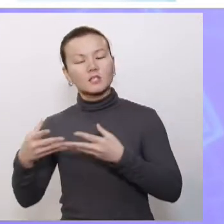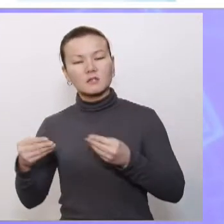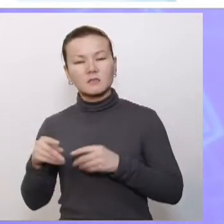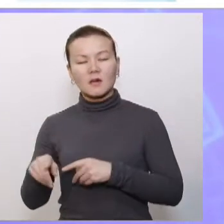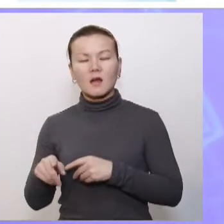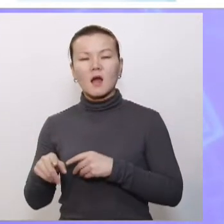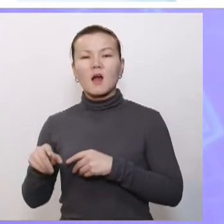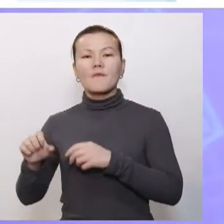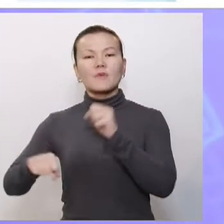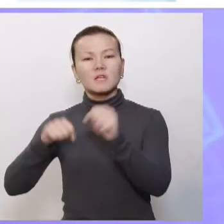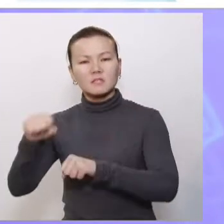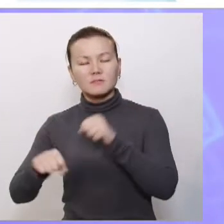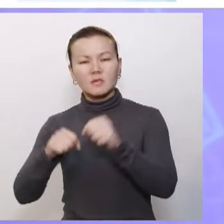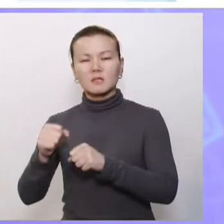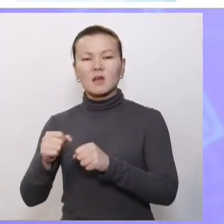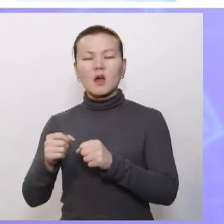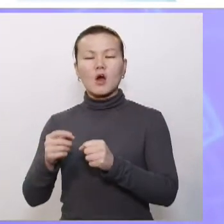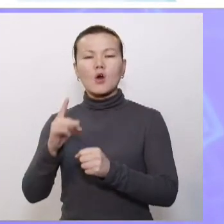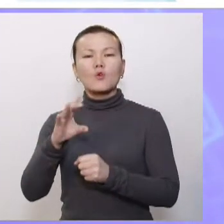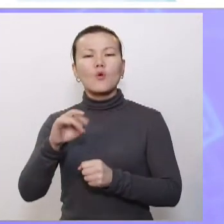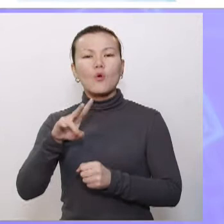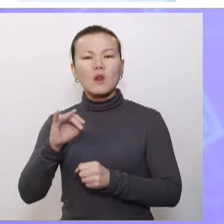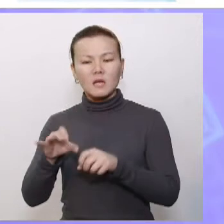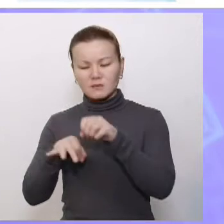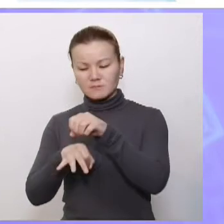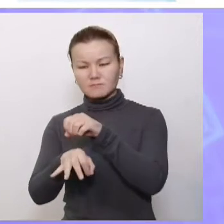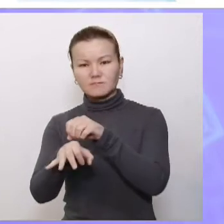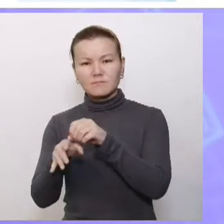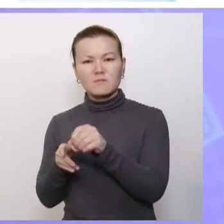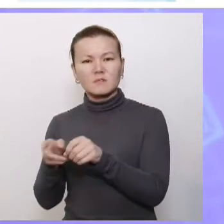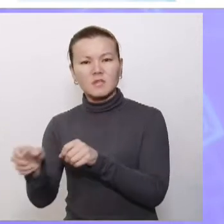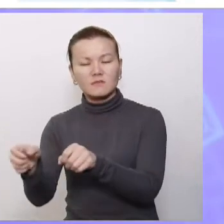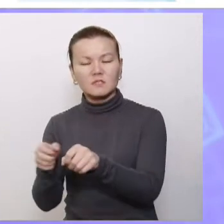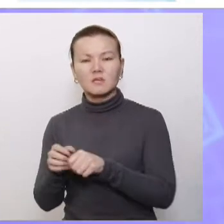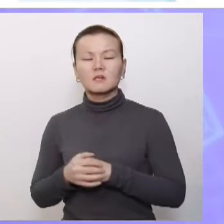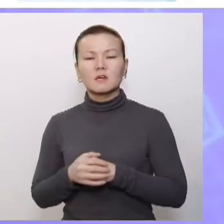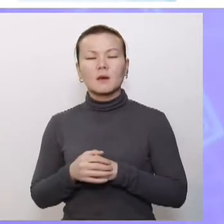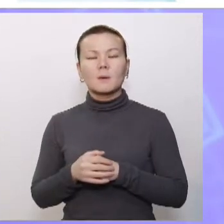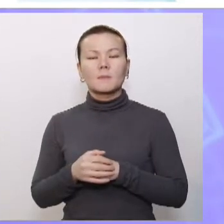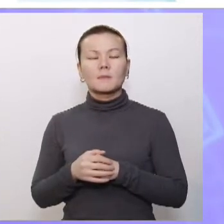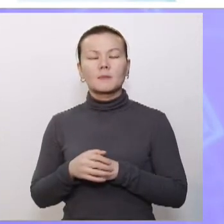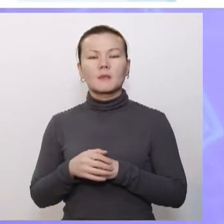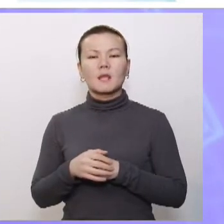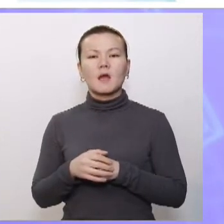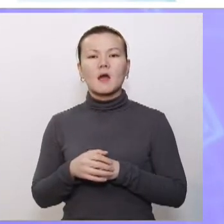самокат, ролик тебишет.